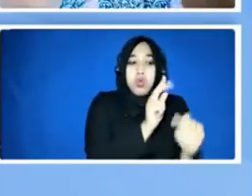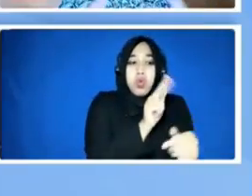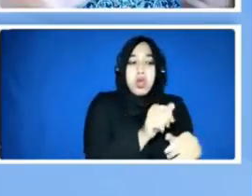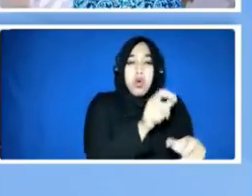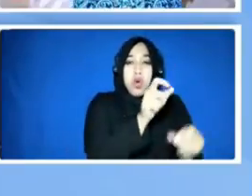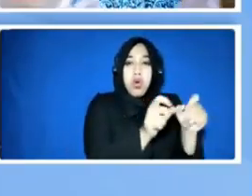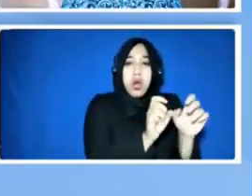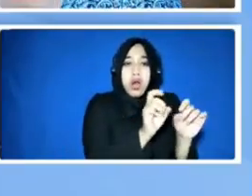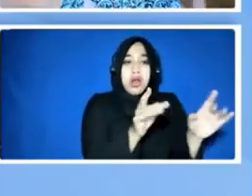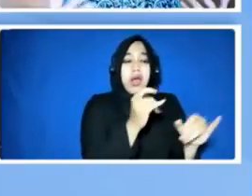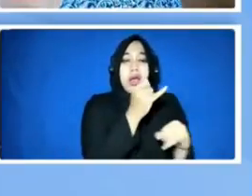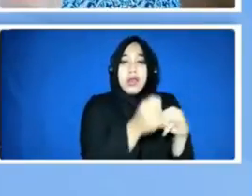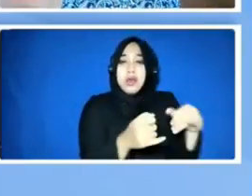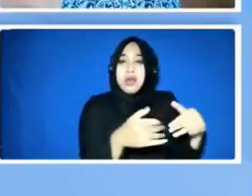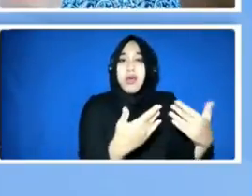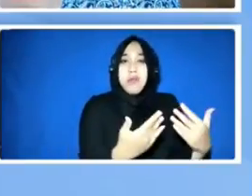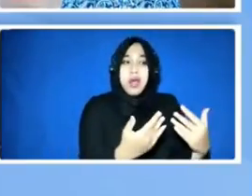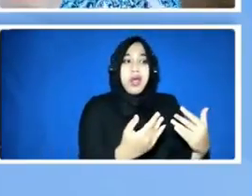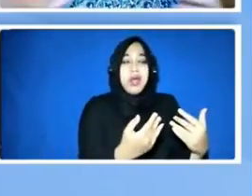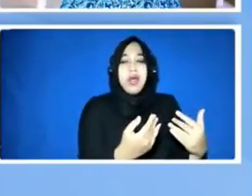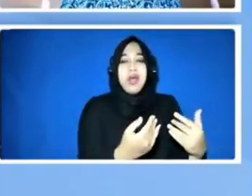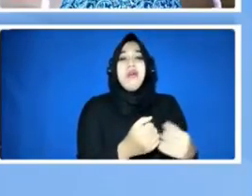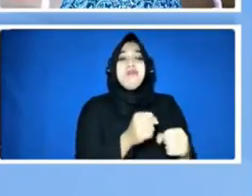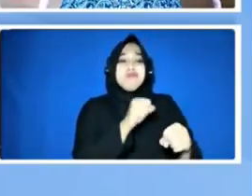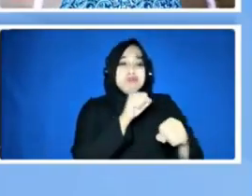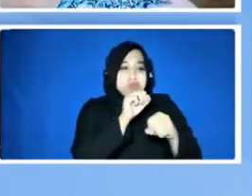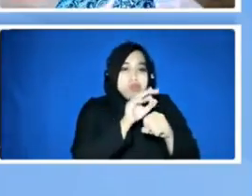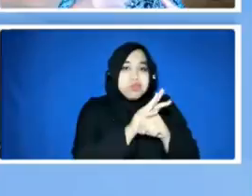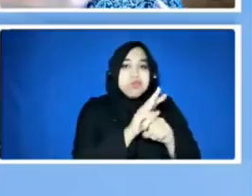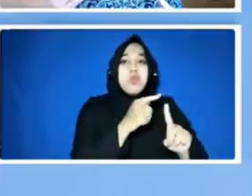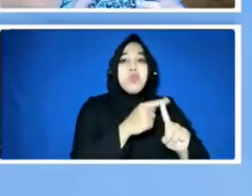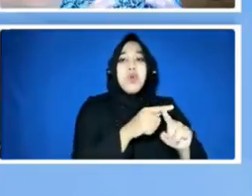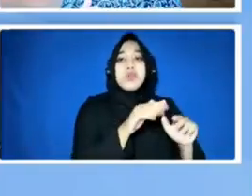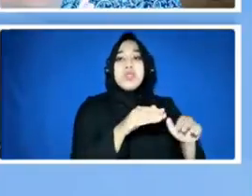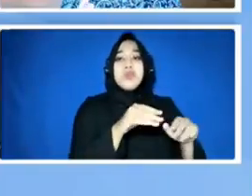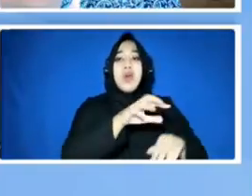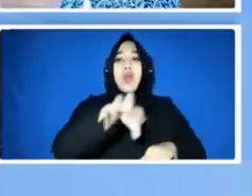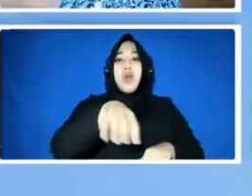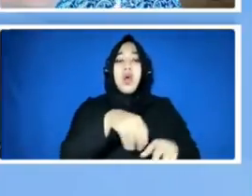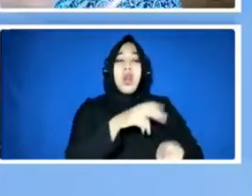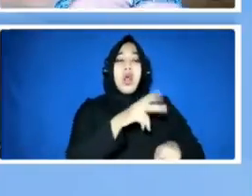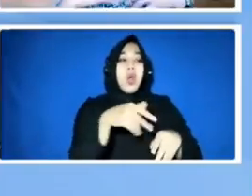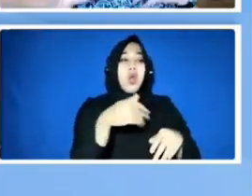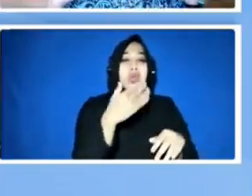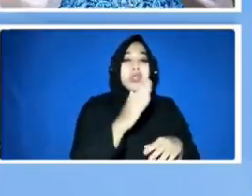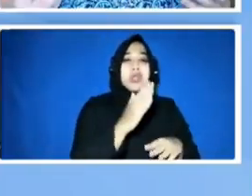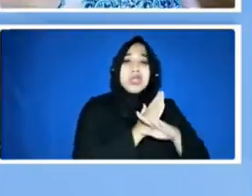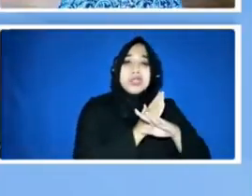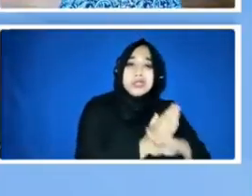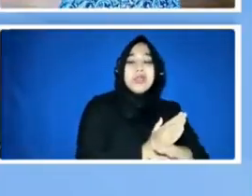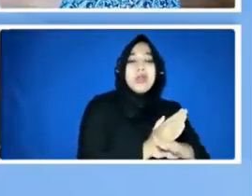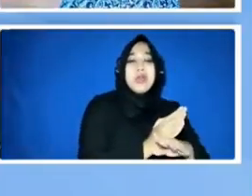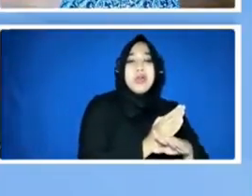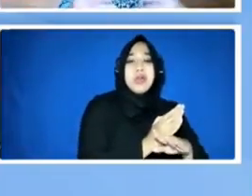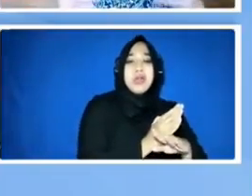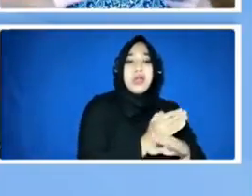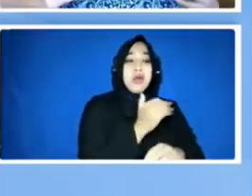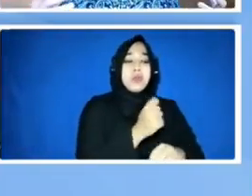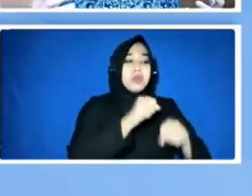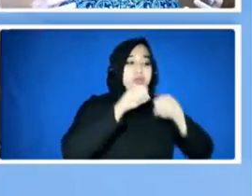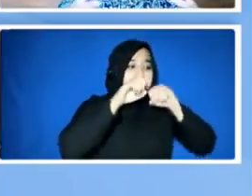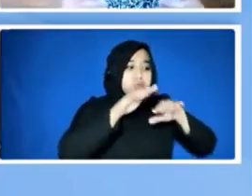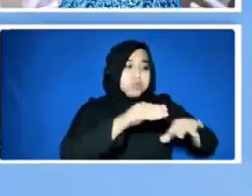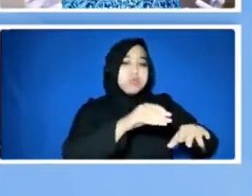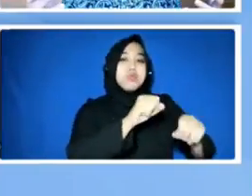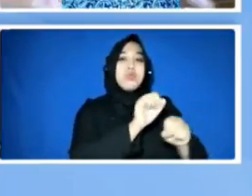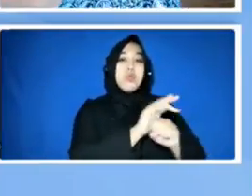atau terjadilah penularan secara lokal, dan kemudian kalau misalnya tidak dibendung, dia akan menjadi penularan